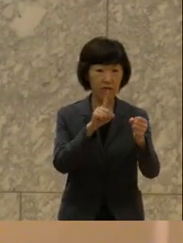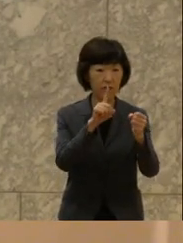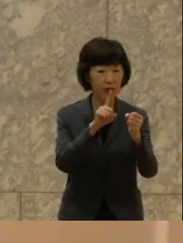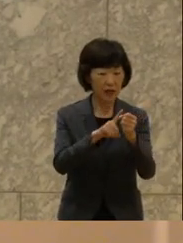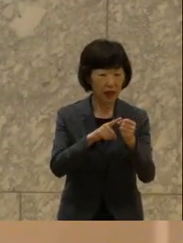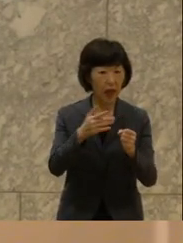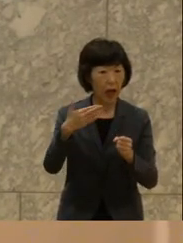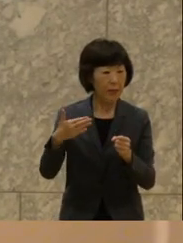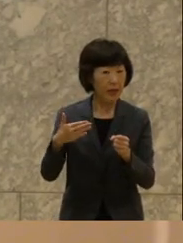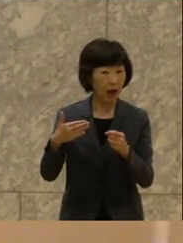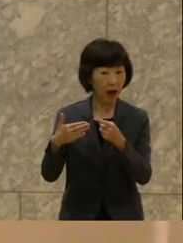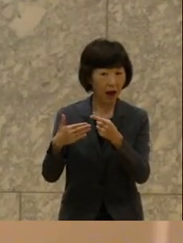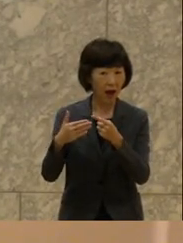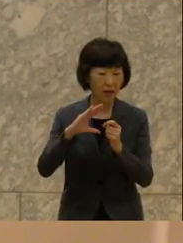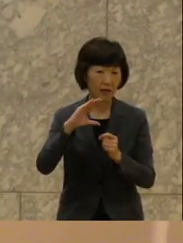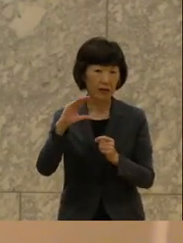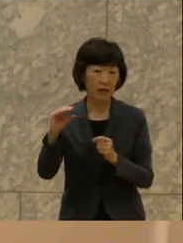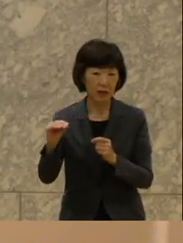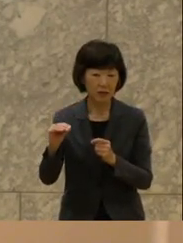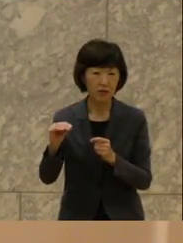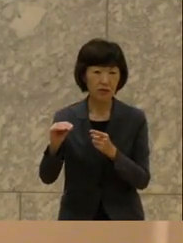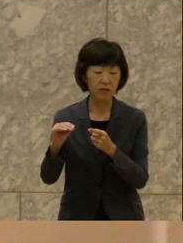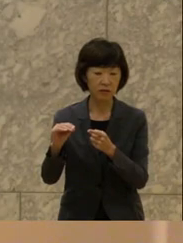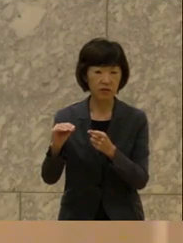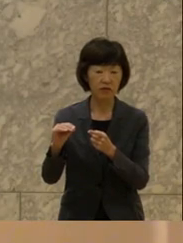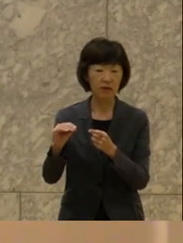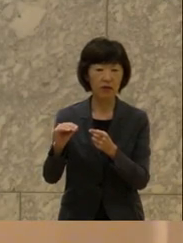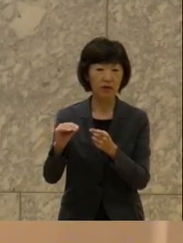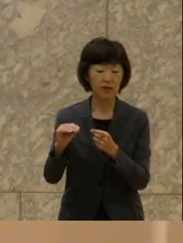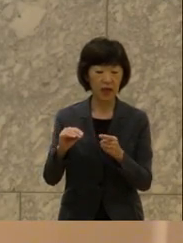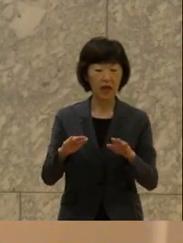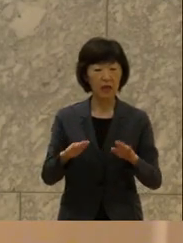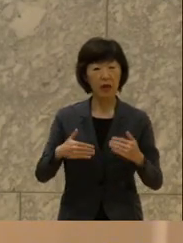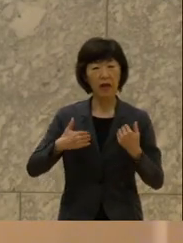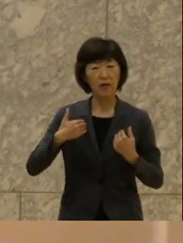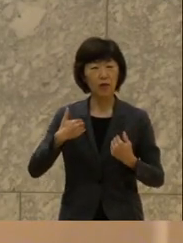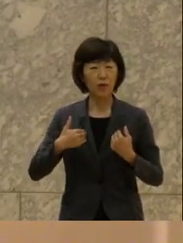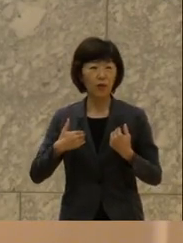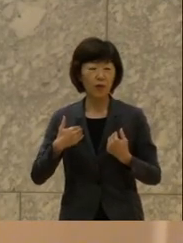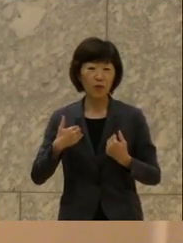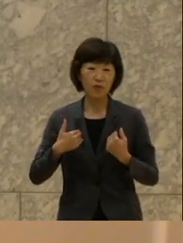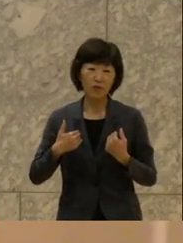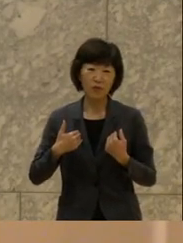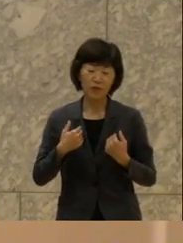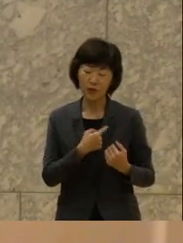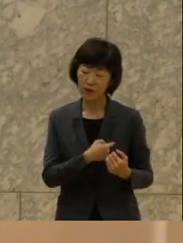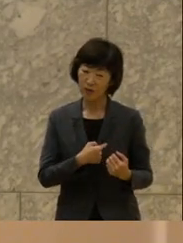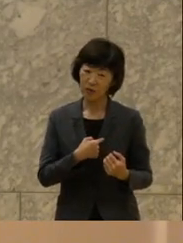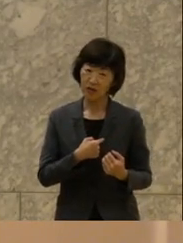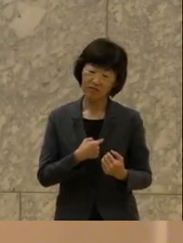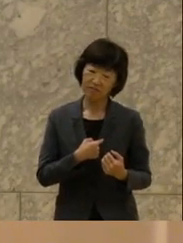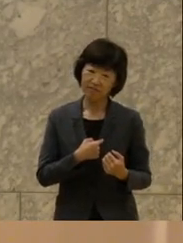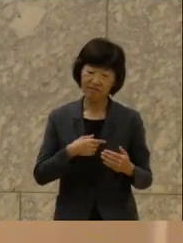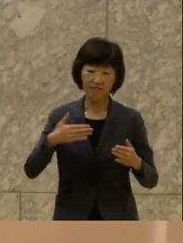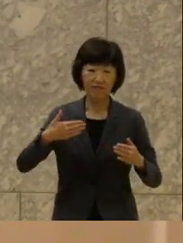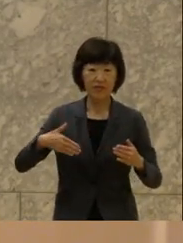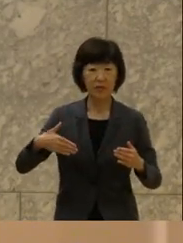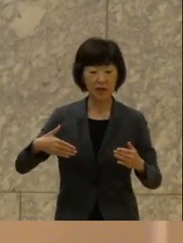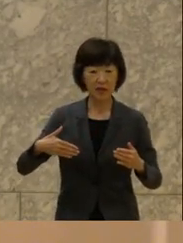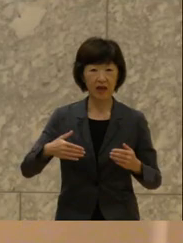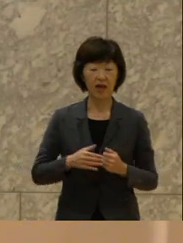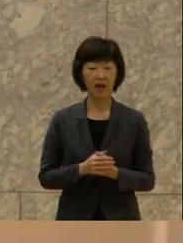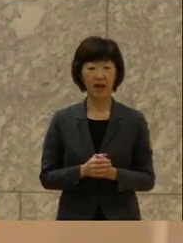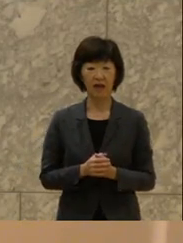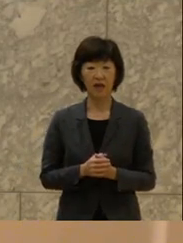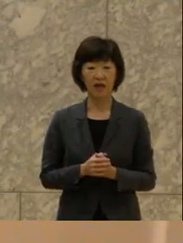に戻っていくのでなんかまだ全然その喜ぶ境地になってなくて記録とかもその